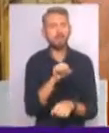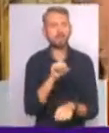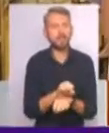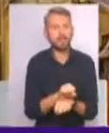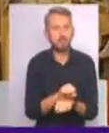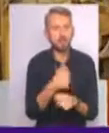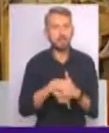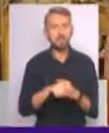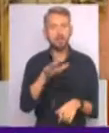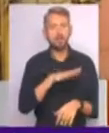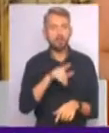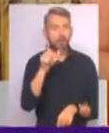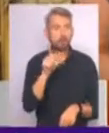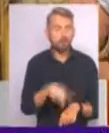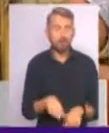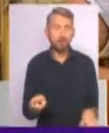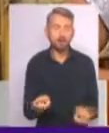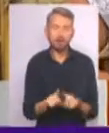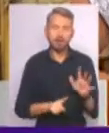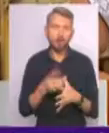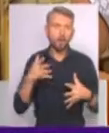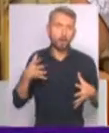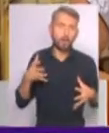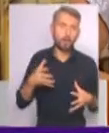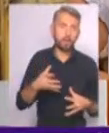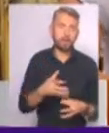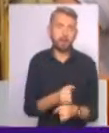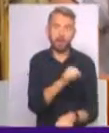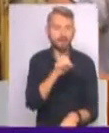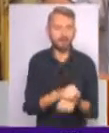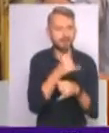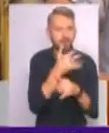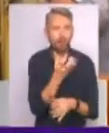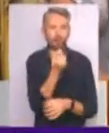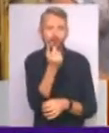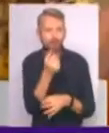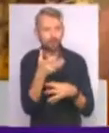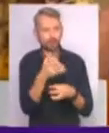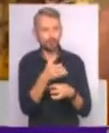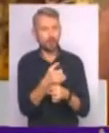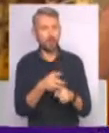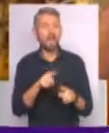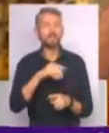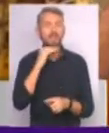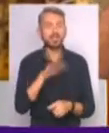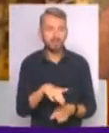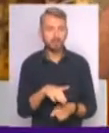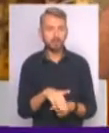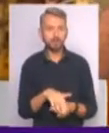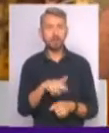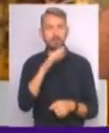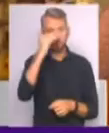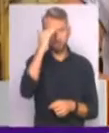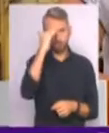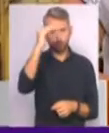что иногда человек так увлекается, что остановиться еще не трошки, может. А да. Еще трошечки. Все, этого достаточно. То есть при его росте